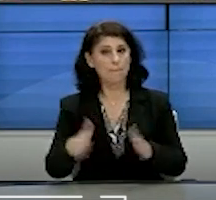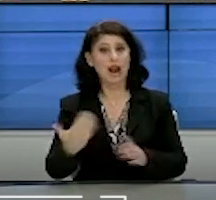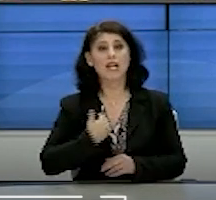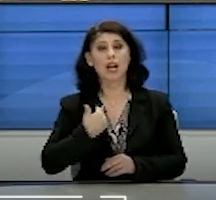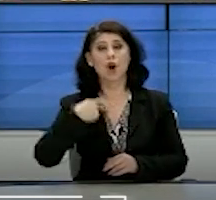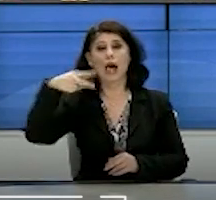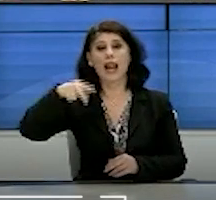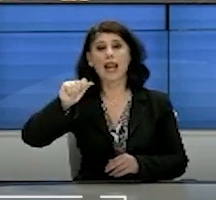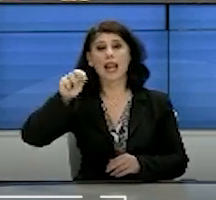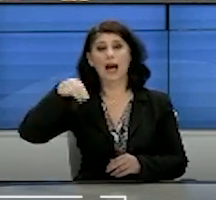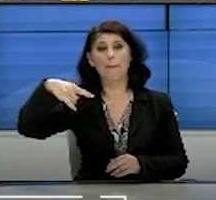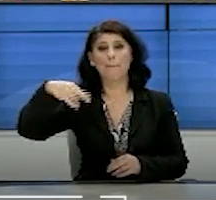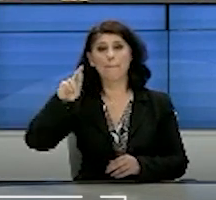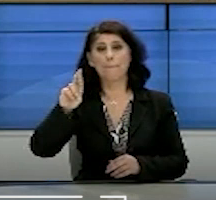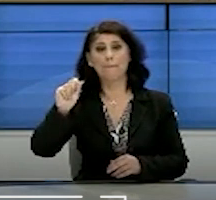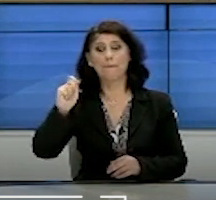Λαμπράκη.